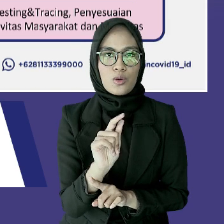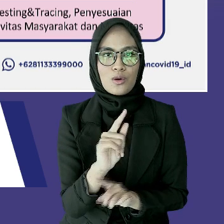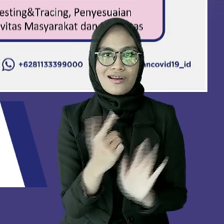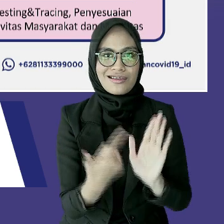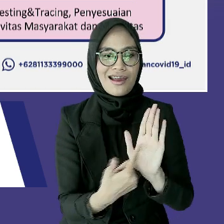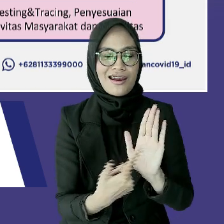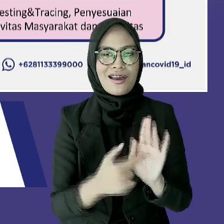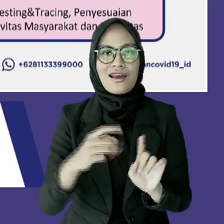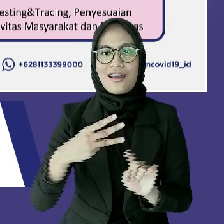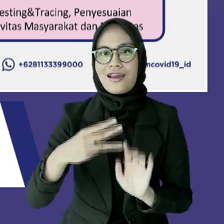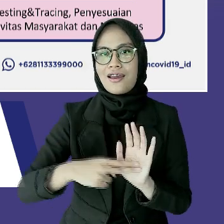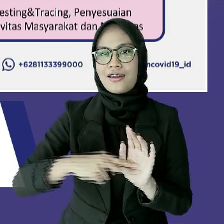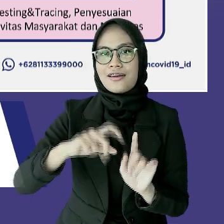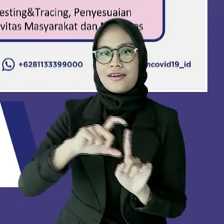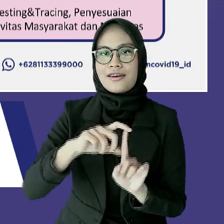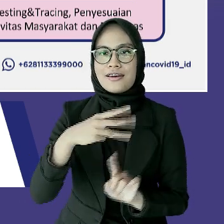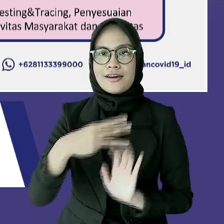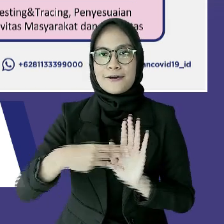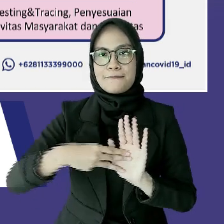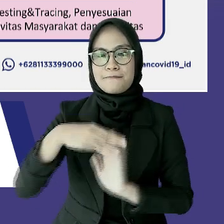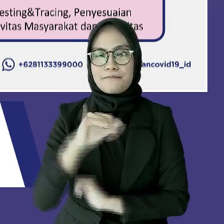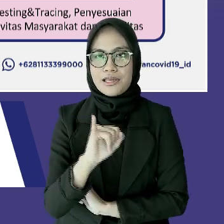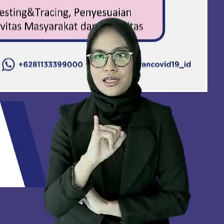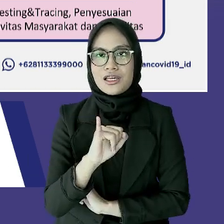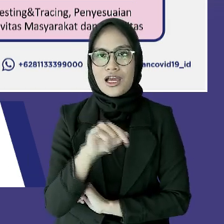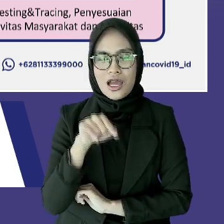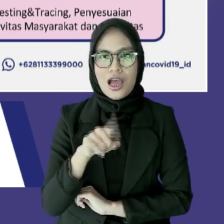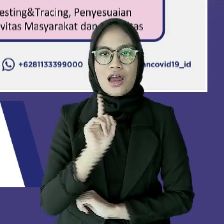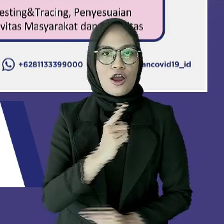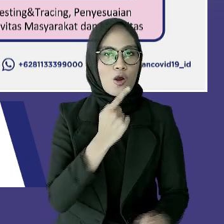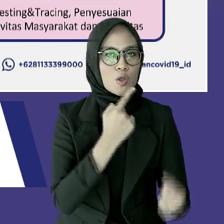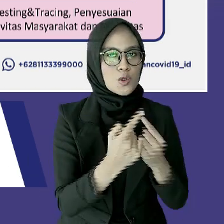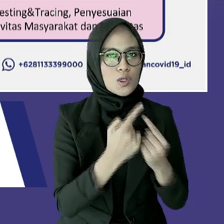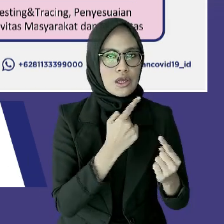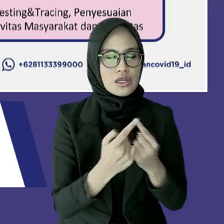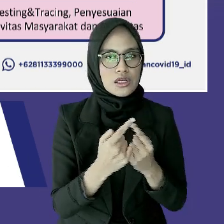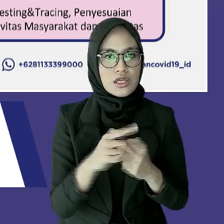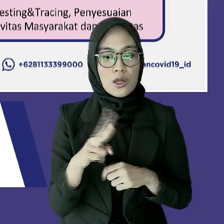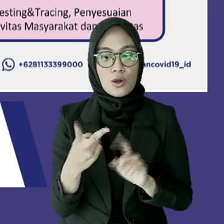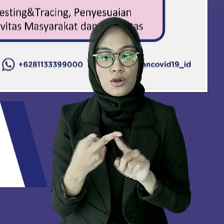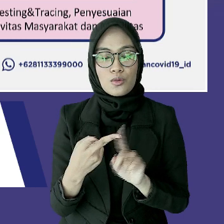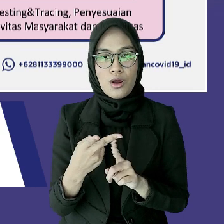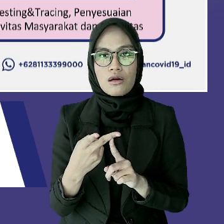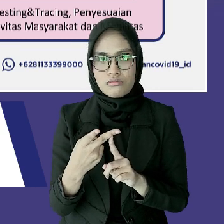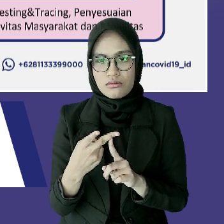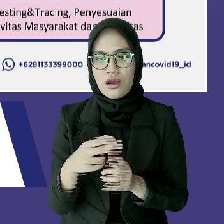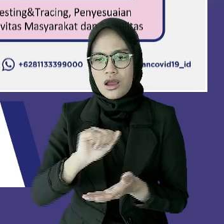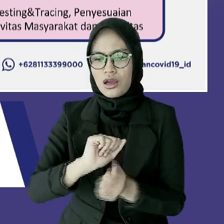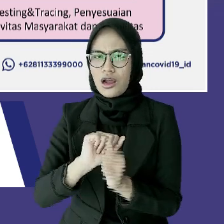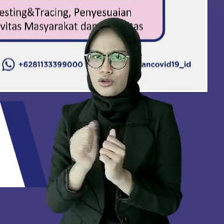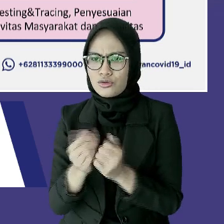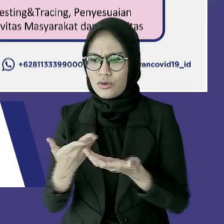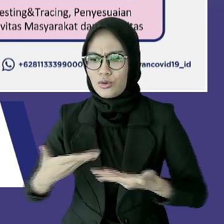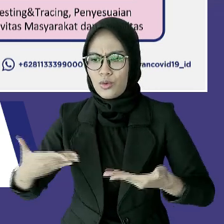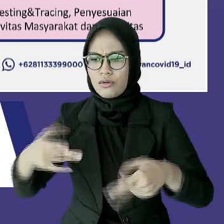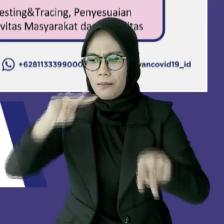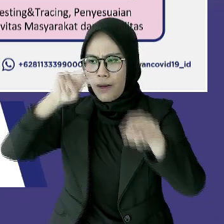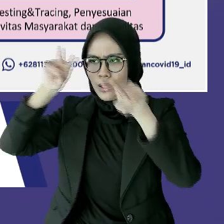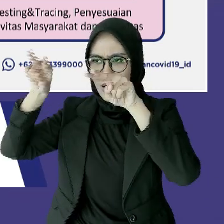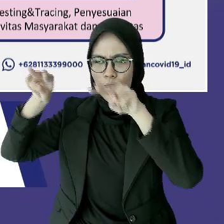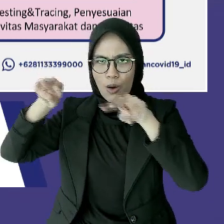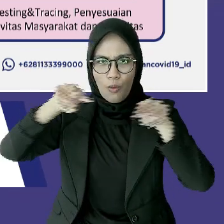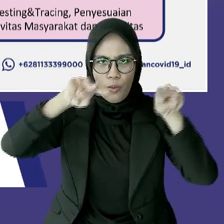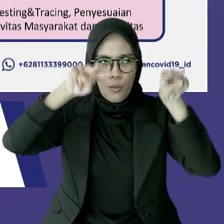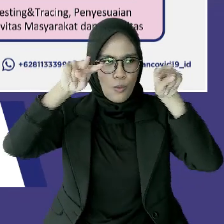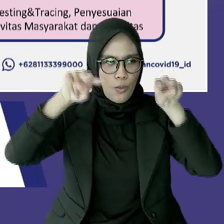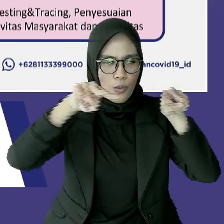pemerintah dan berkonsultasi dengan pakar. Yang kedua, pemantauan kasus melalui surveillance kasus dan